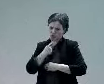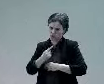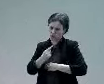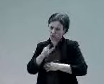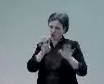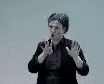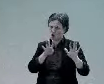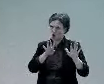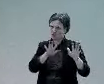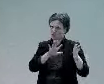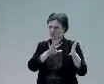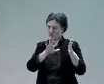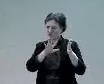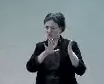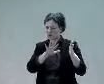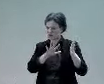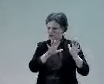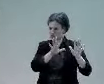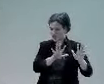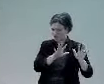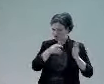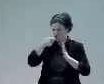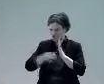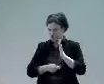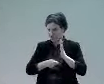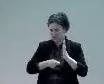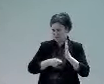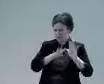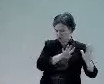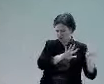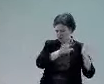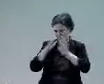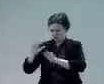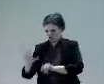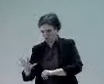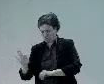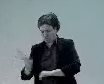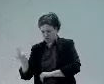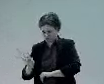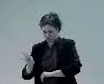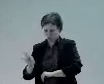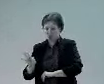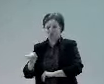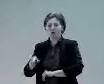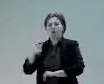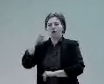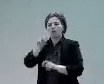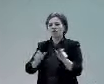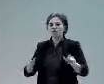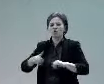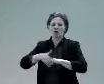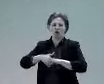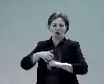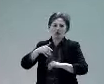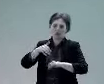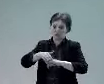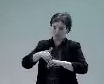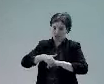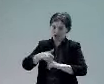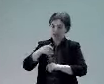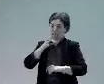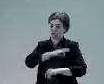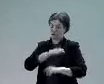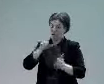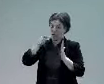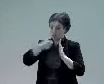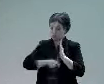ma dobbiamo fare di più. Dobbiamo guardare anche dentro quel lavoro, perché se è diventato più precario, se i salari si sono abbassati, allora la